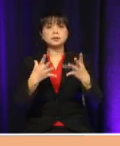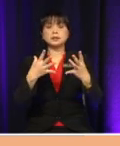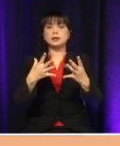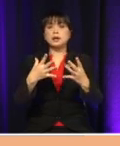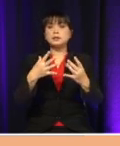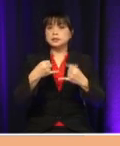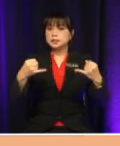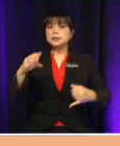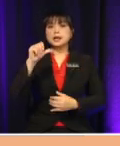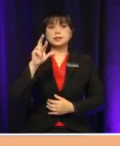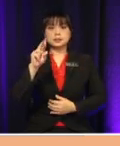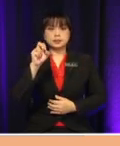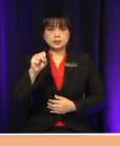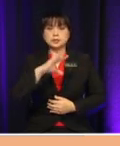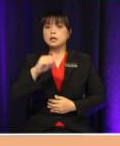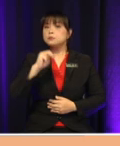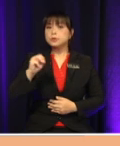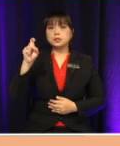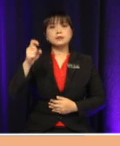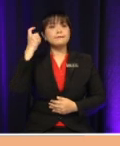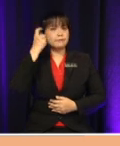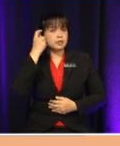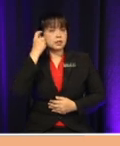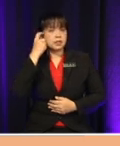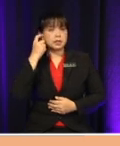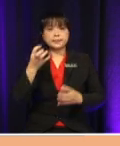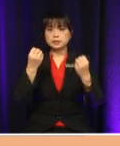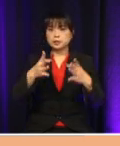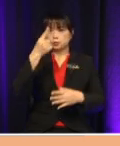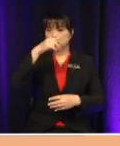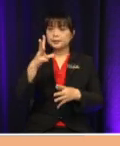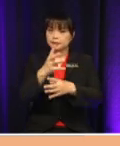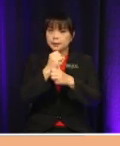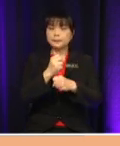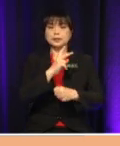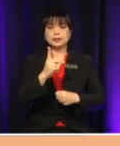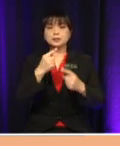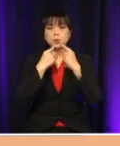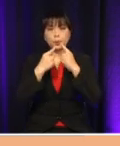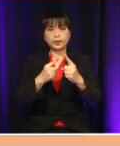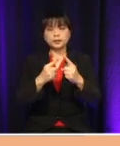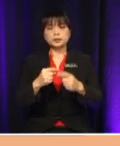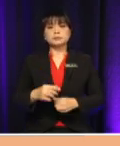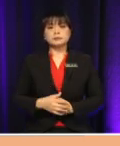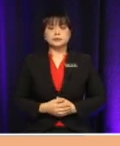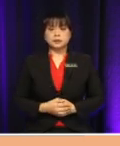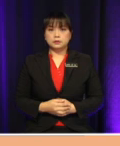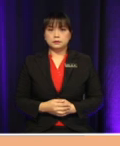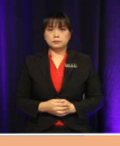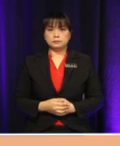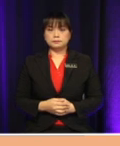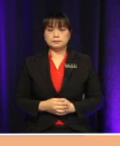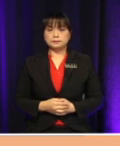memikirkan sedikit dalam berbagai Aras untuk mendapatkan jawabannya jawabannya tidaklah seterang-terangnya mungkin memerlukan